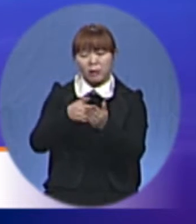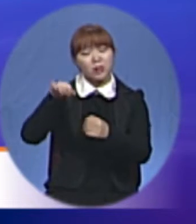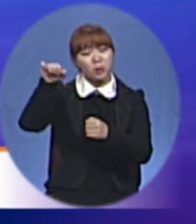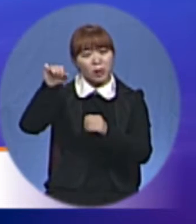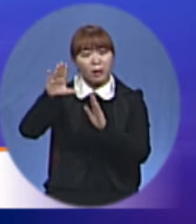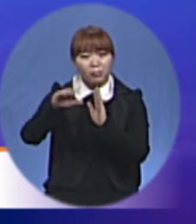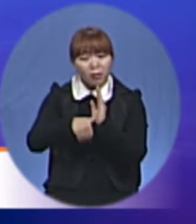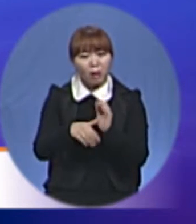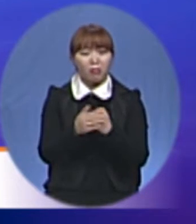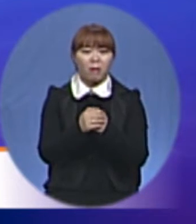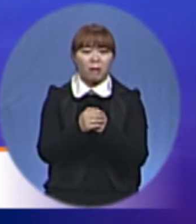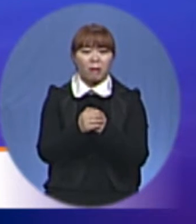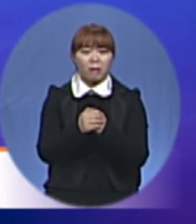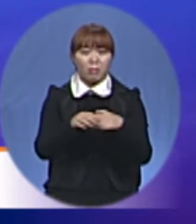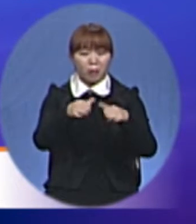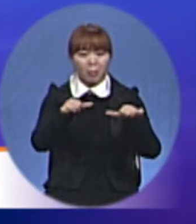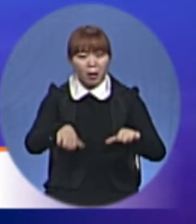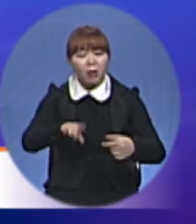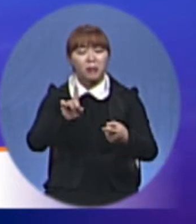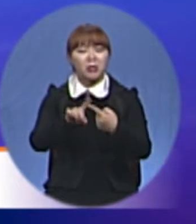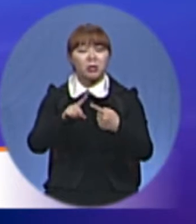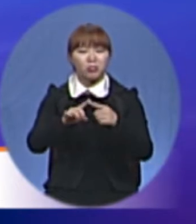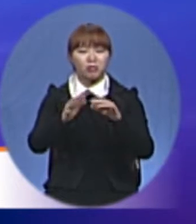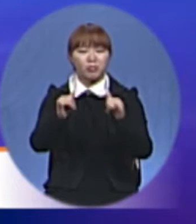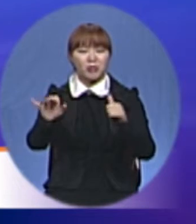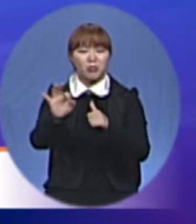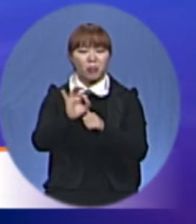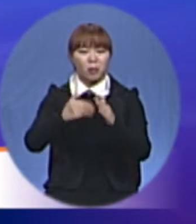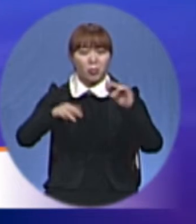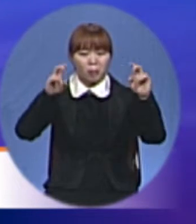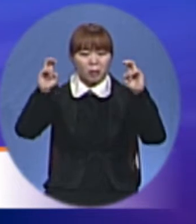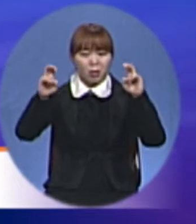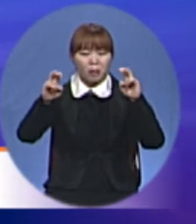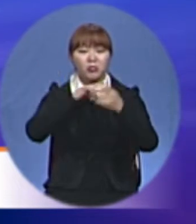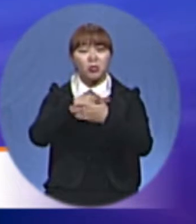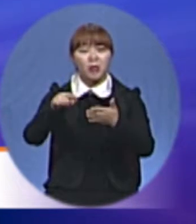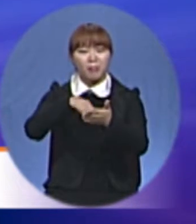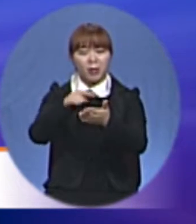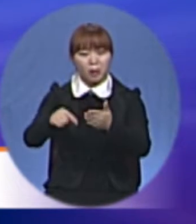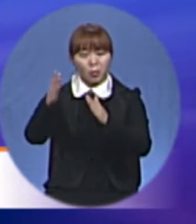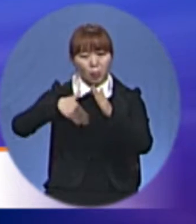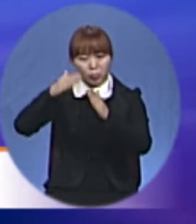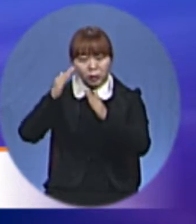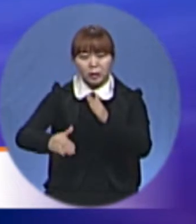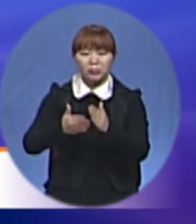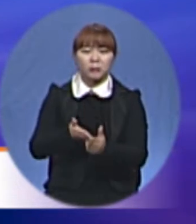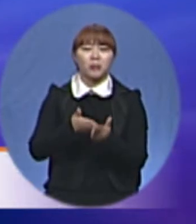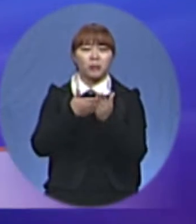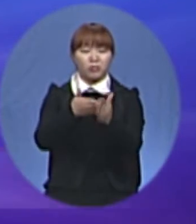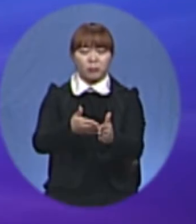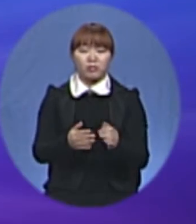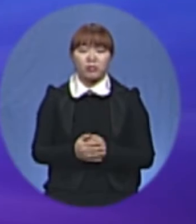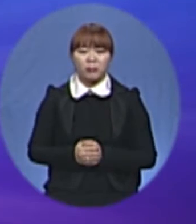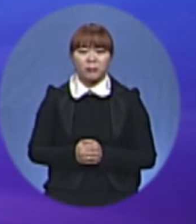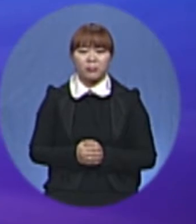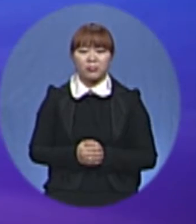시위 당시 이 훼손된 부분에 대해서 국민연금공단이 손해배상을 공식 청구했습니다.